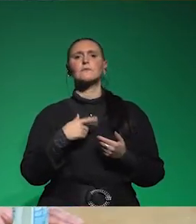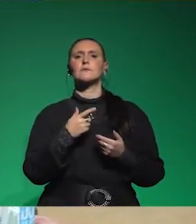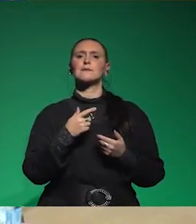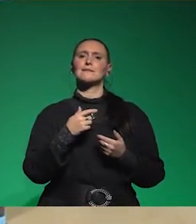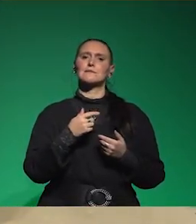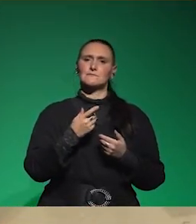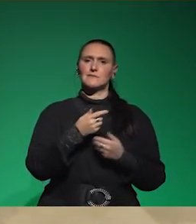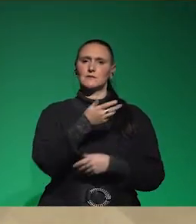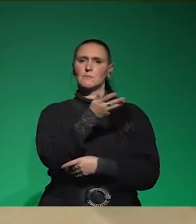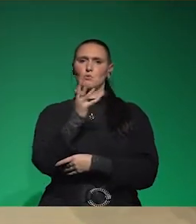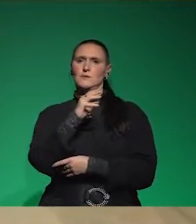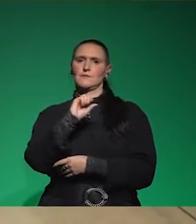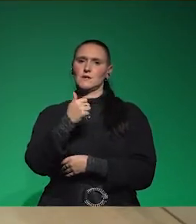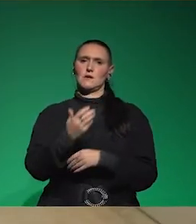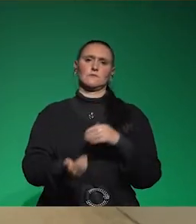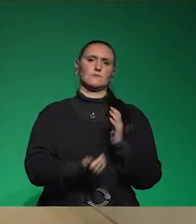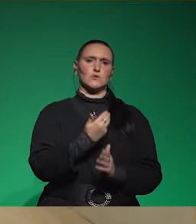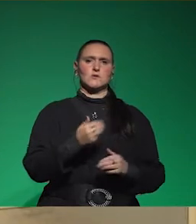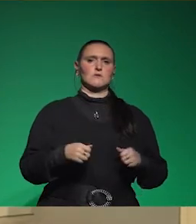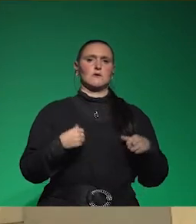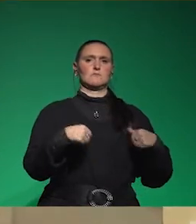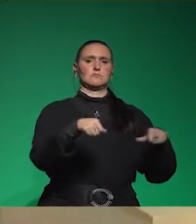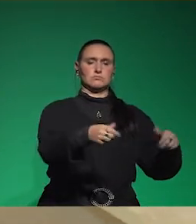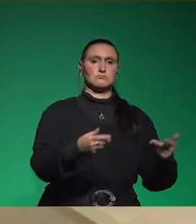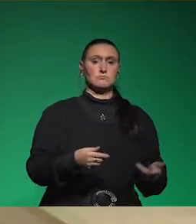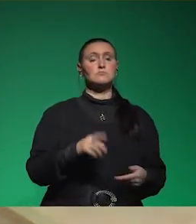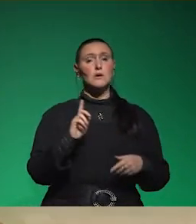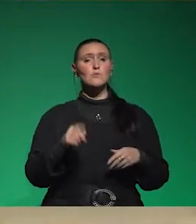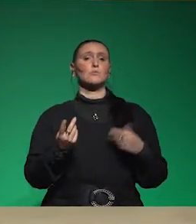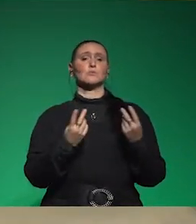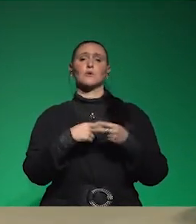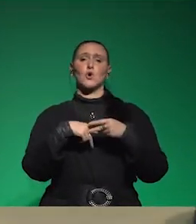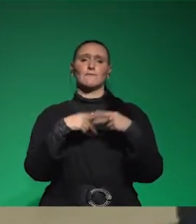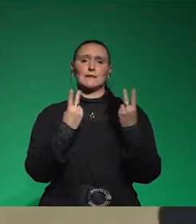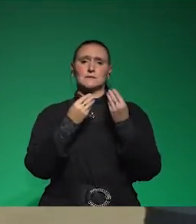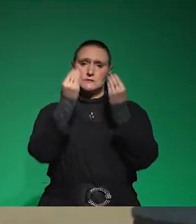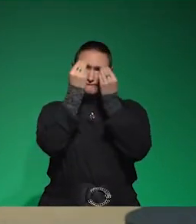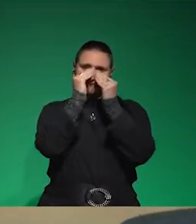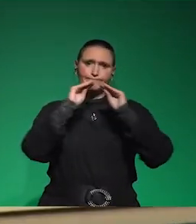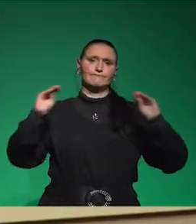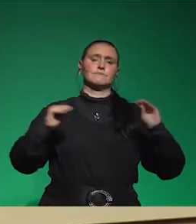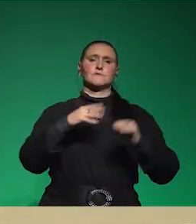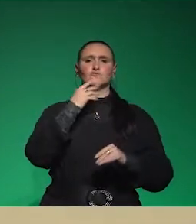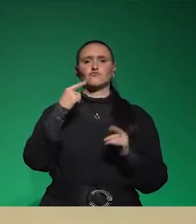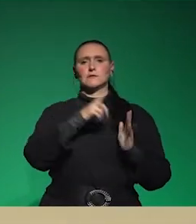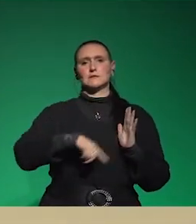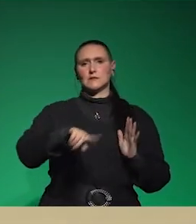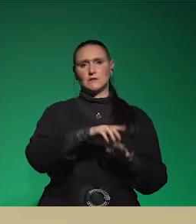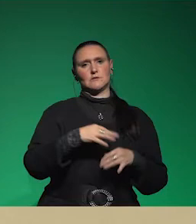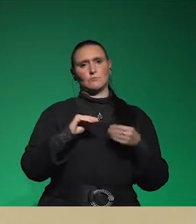Wiederaufpflanzen von Bäumen und wir wollen es öffentlich machen, dass dieses Problem existiert.